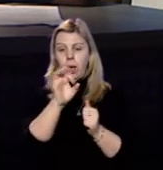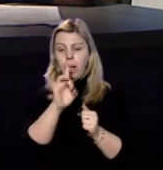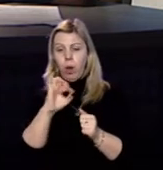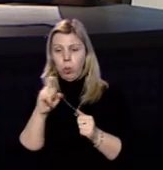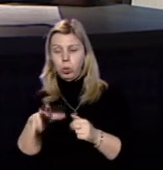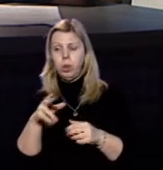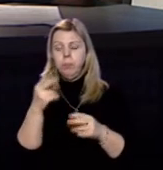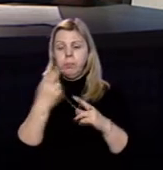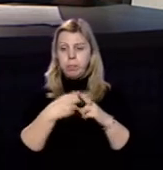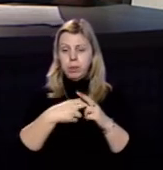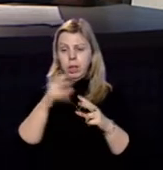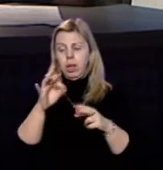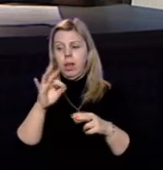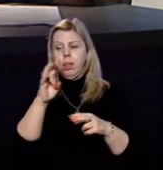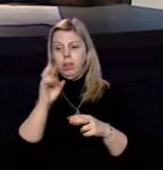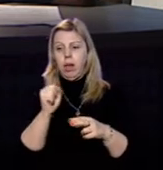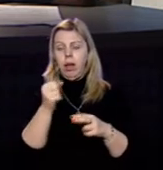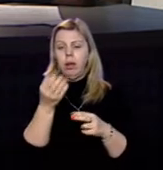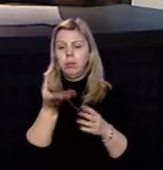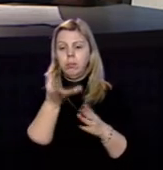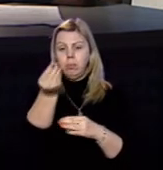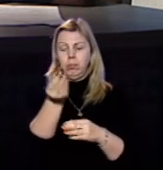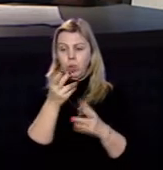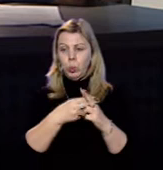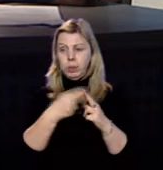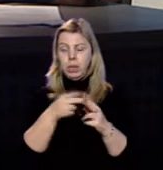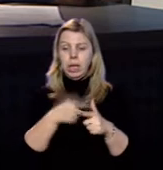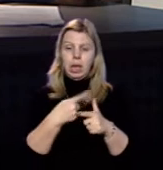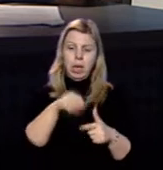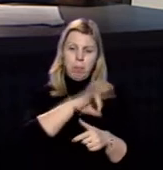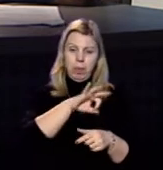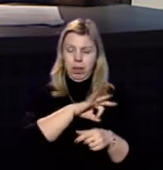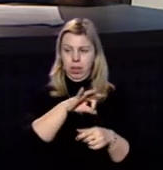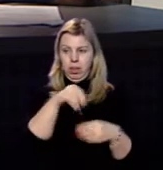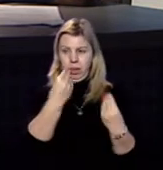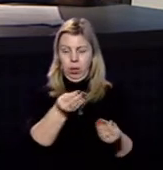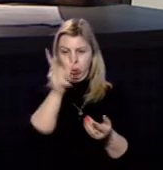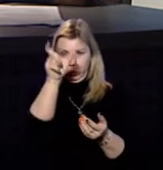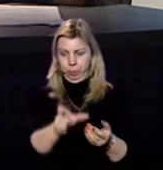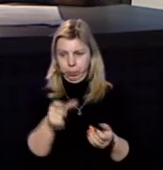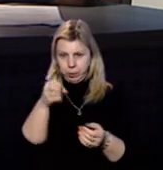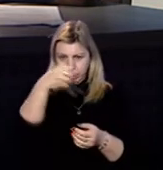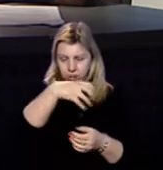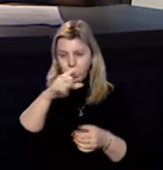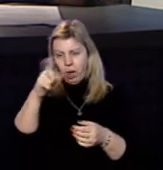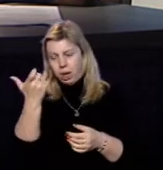одержуючи субсидії чи пільги, відповідний розмір субсидій або пільги надавачу послуги.